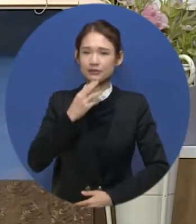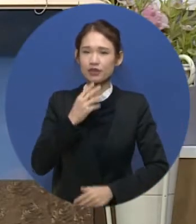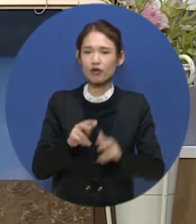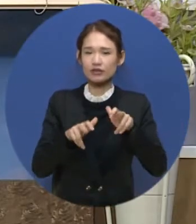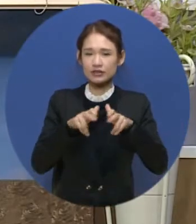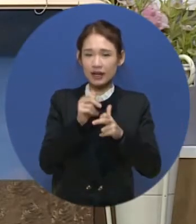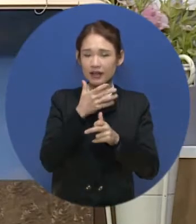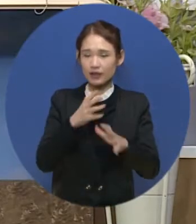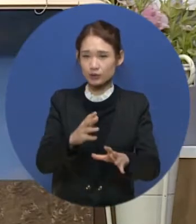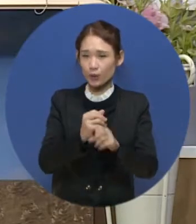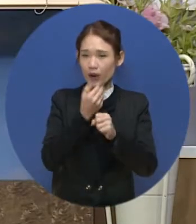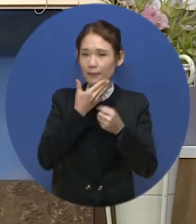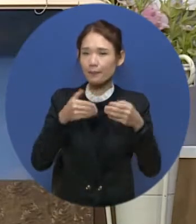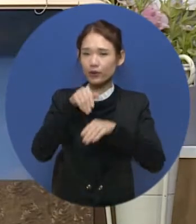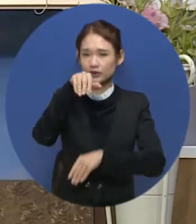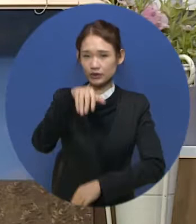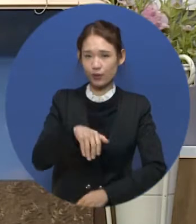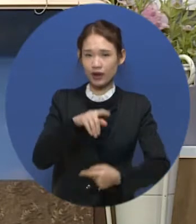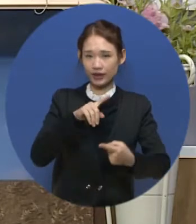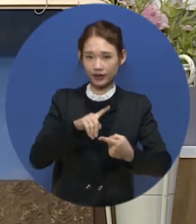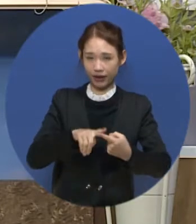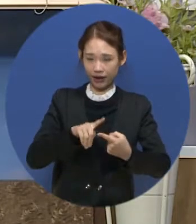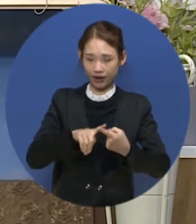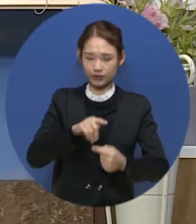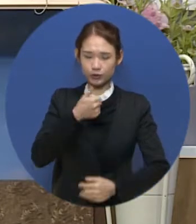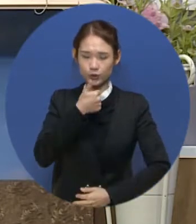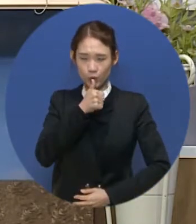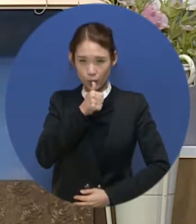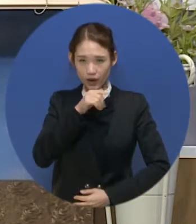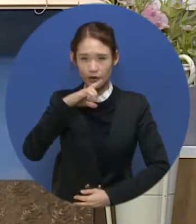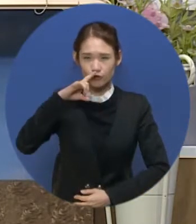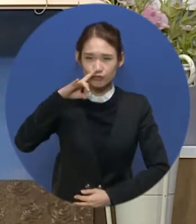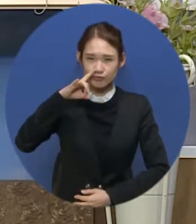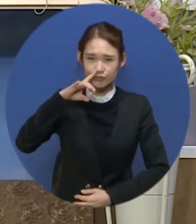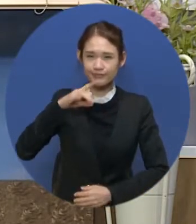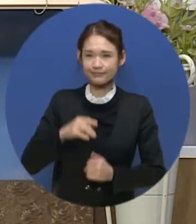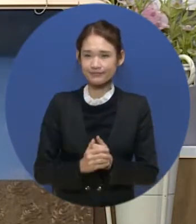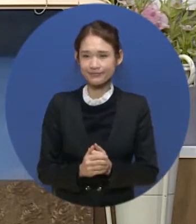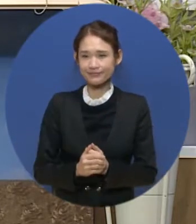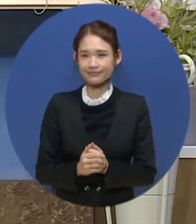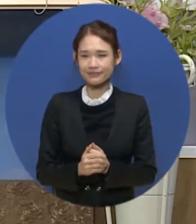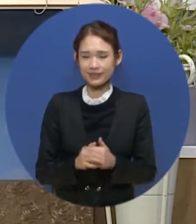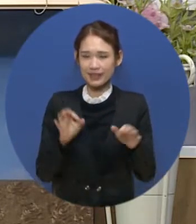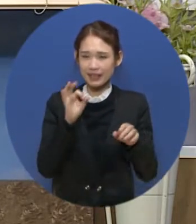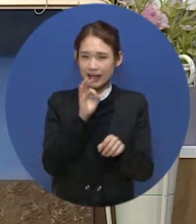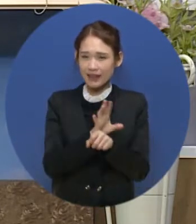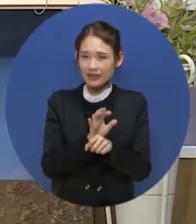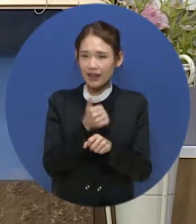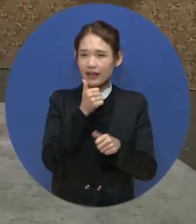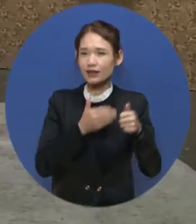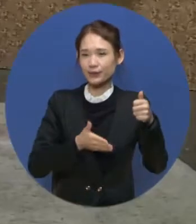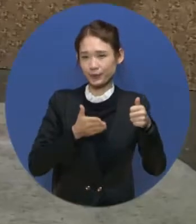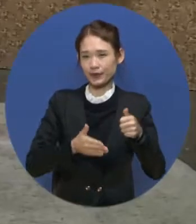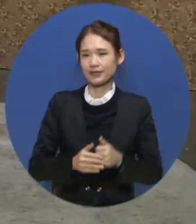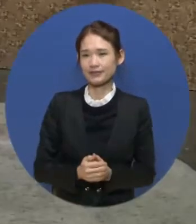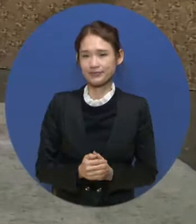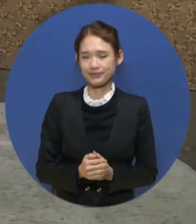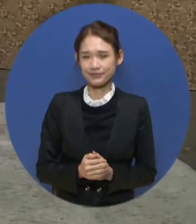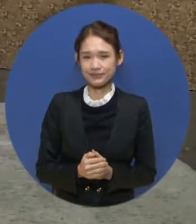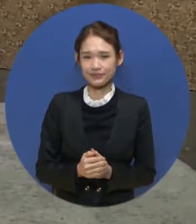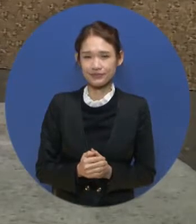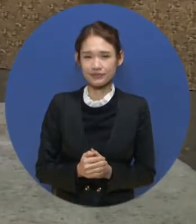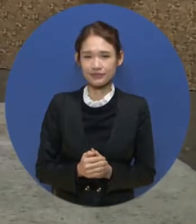시립 서울장애인종합복지관이 어떤 곳인지 궁금하거든요. 네, 간단한 소개 말씀 부탁드리겠습니다. 네.